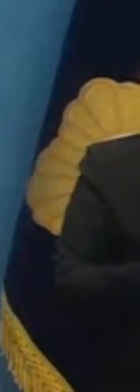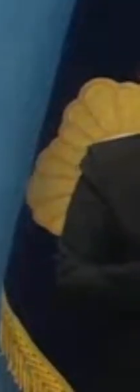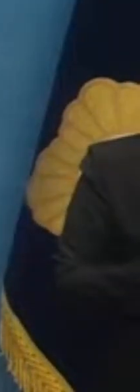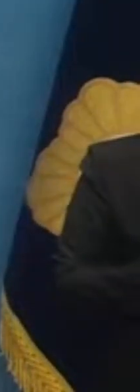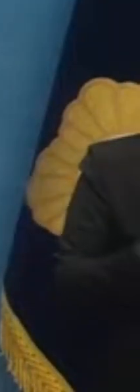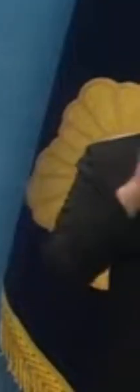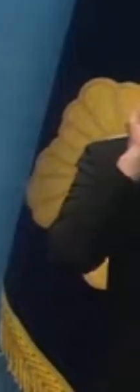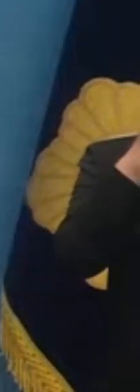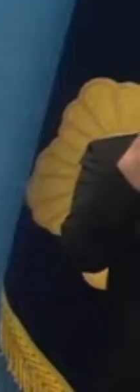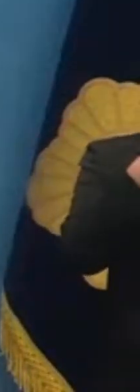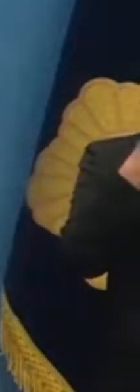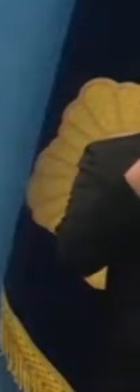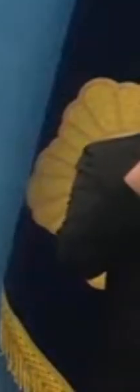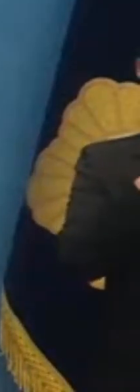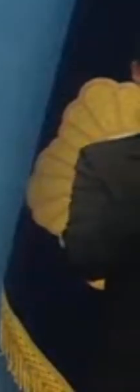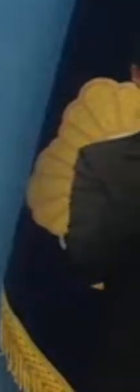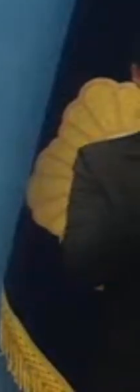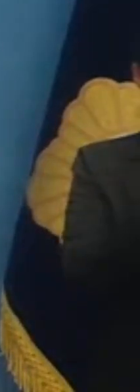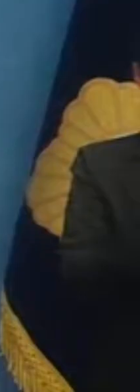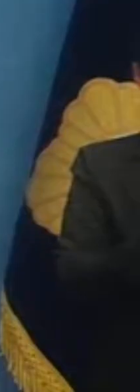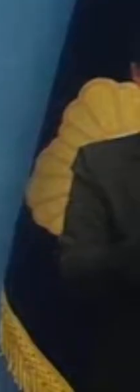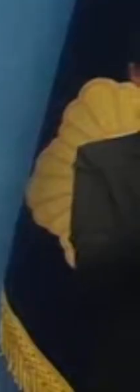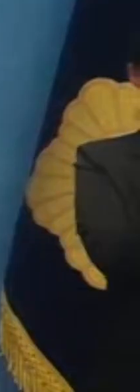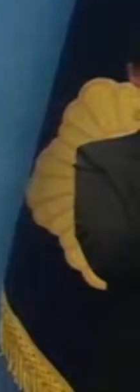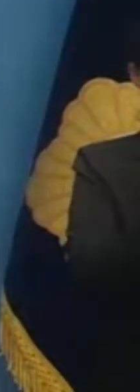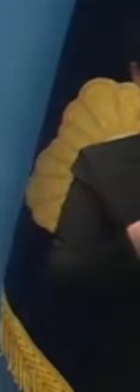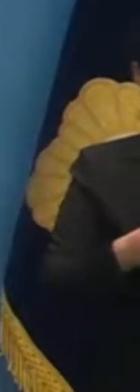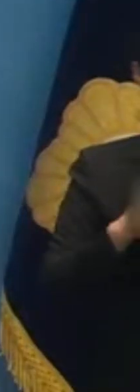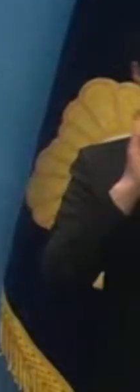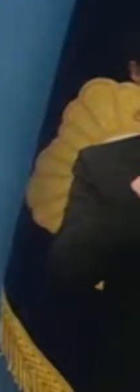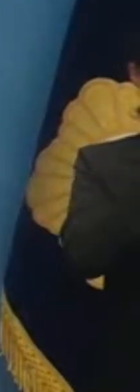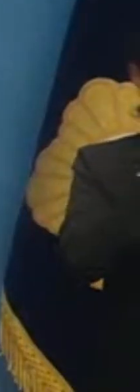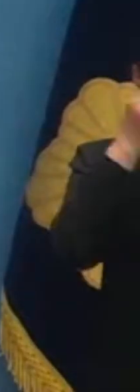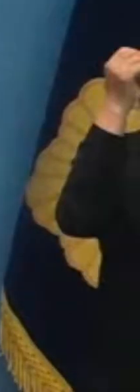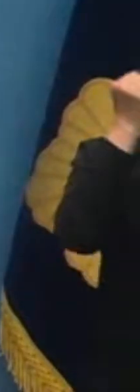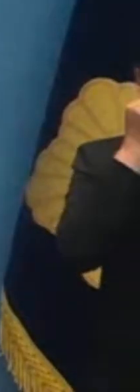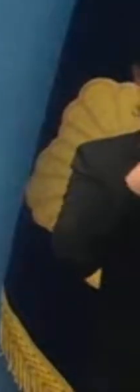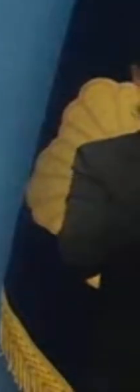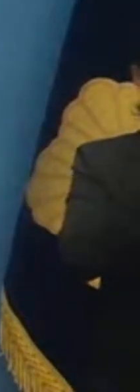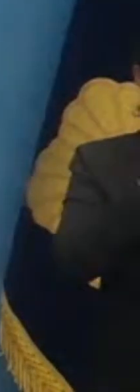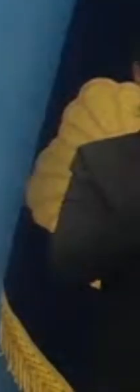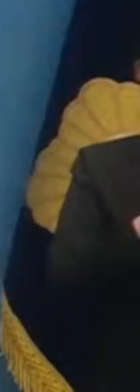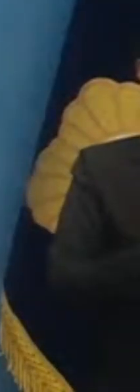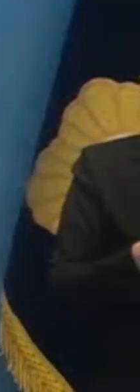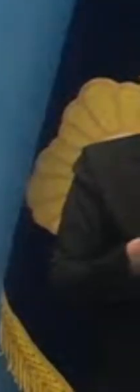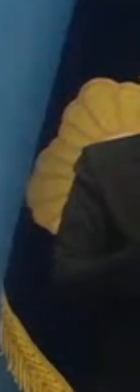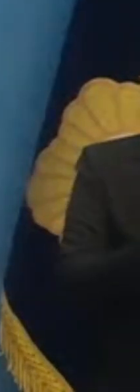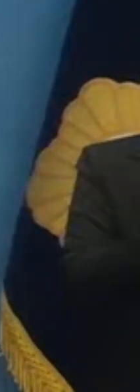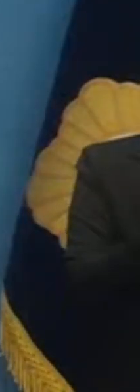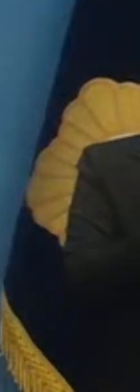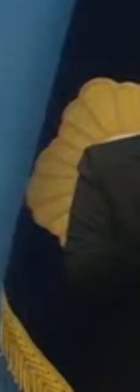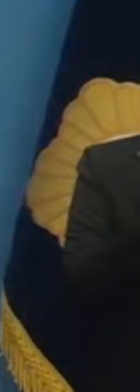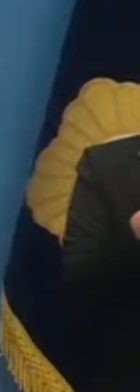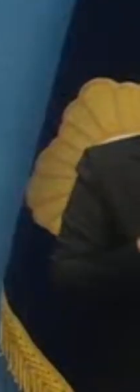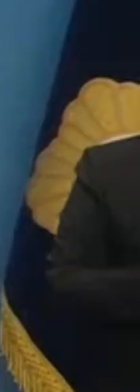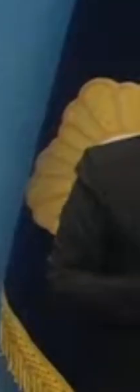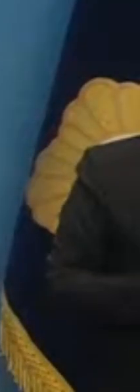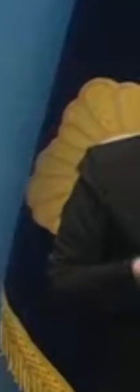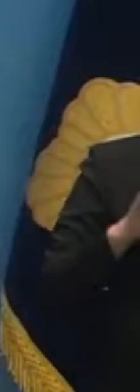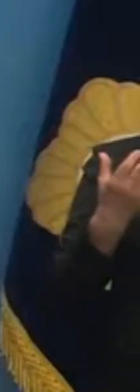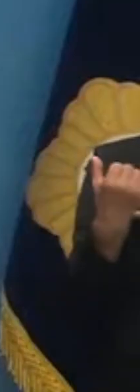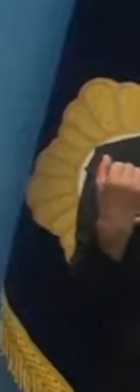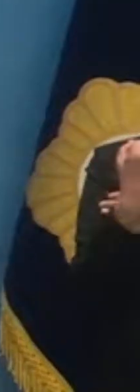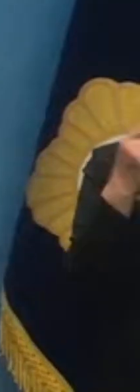속에 장기 집권의 여지를 두고 있는 것이 아닌지 밝혀야 한다라고 했습니다. 이에 발맞추어 국민의힘 선대위는